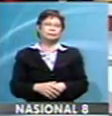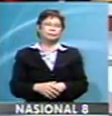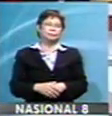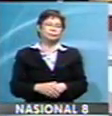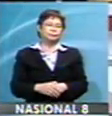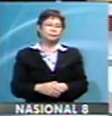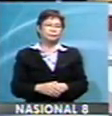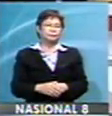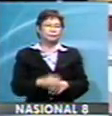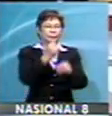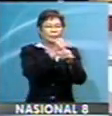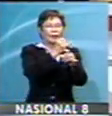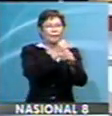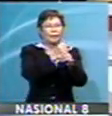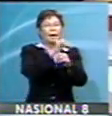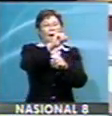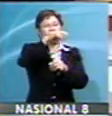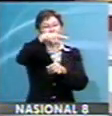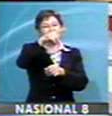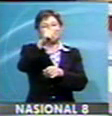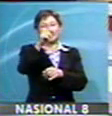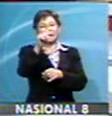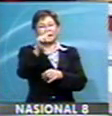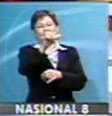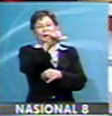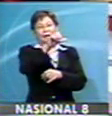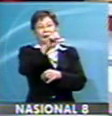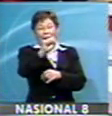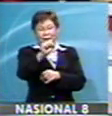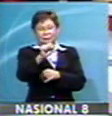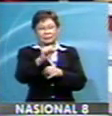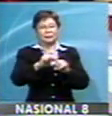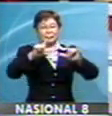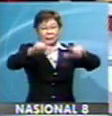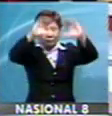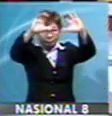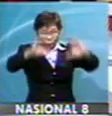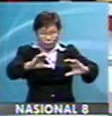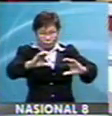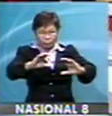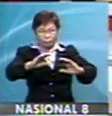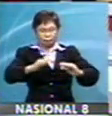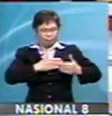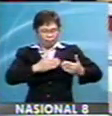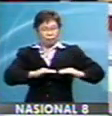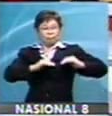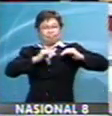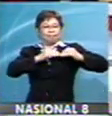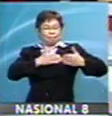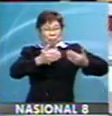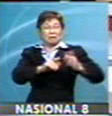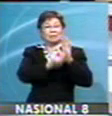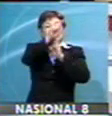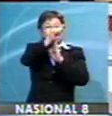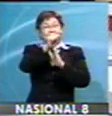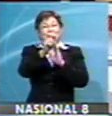Kaiser institusi pengajian tinggi awam dan swasta perlu menetapkan landasan tepat dan komitmen tinggi bagi menyediakan rantaian bakat kreatif